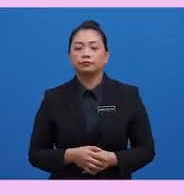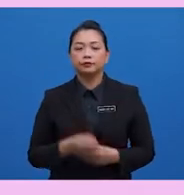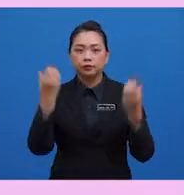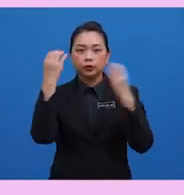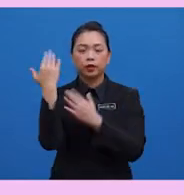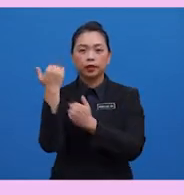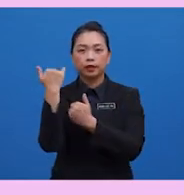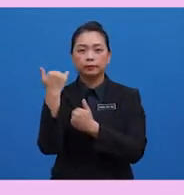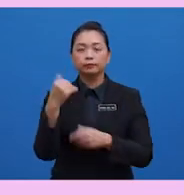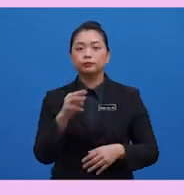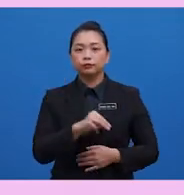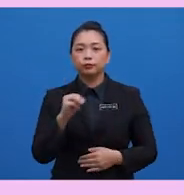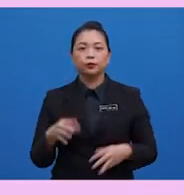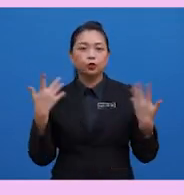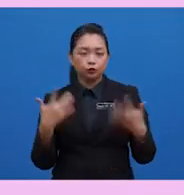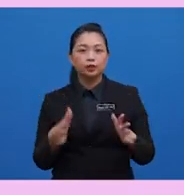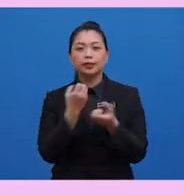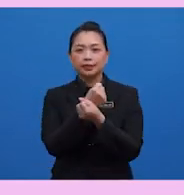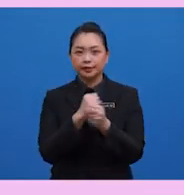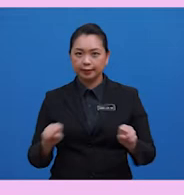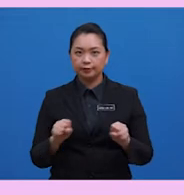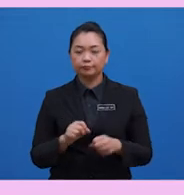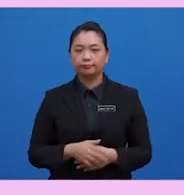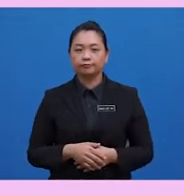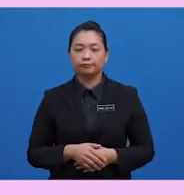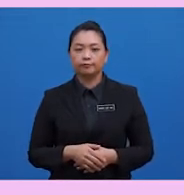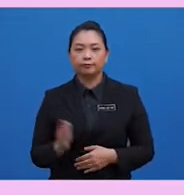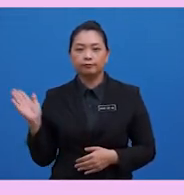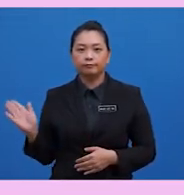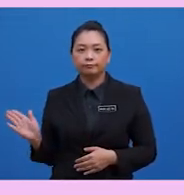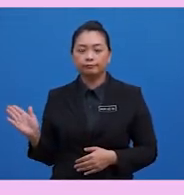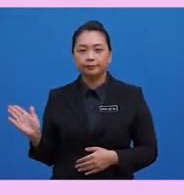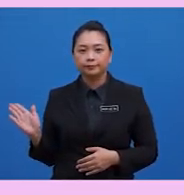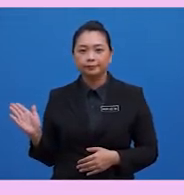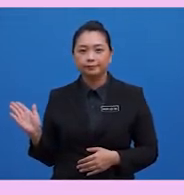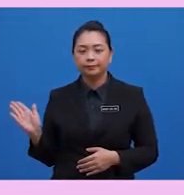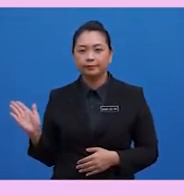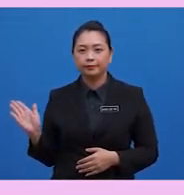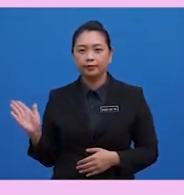Cikgu berharap murid-murid sudah bersedia. Soalannya ialah,